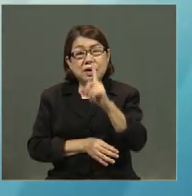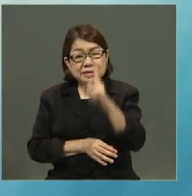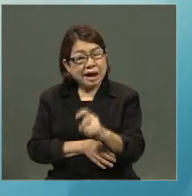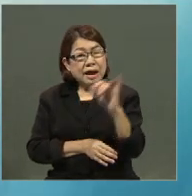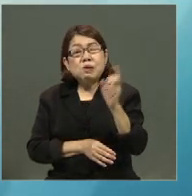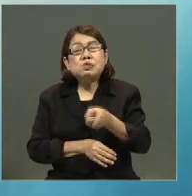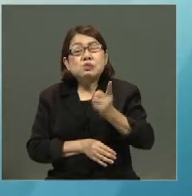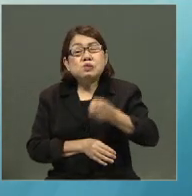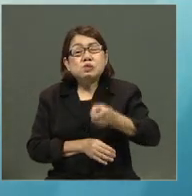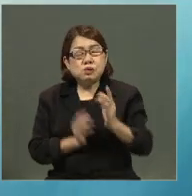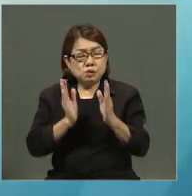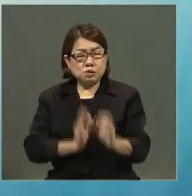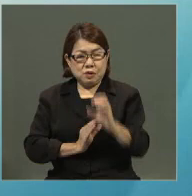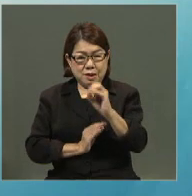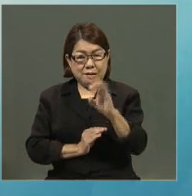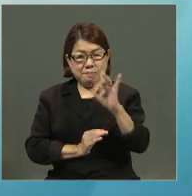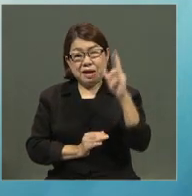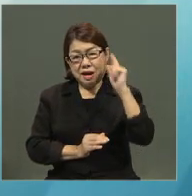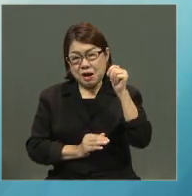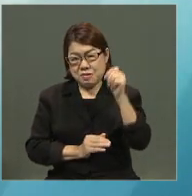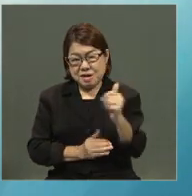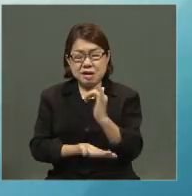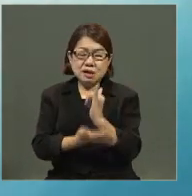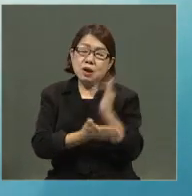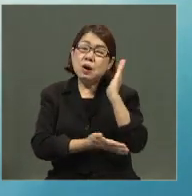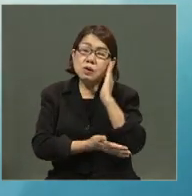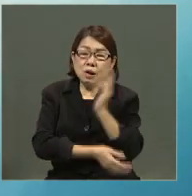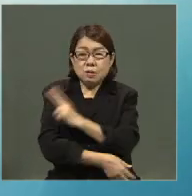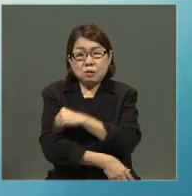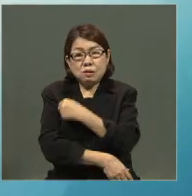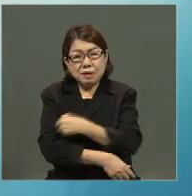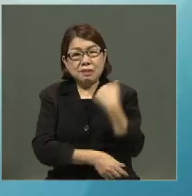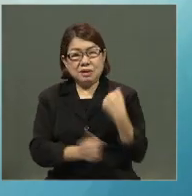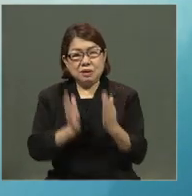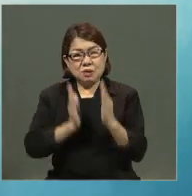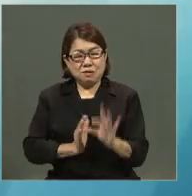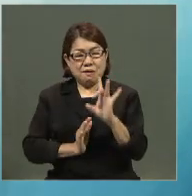เสียชีวิตไม่เพิ่มขึ้นเป็นข่าวดีครับอยู่ที่58รักษาตัวอยู่ในโรงพยาบาลตอนนี้ 81